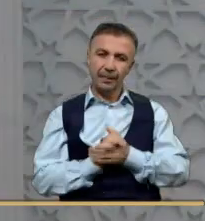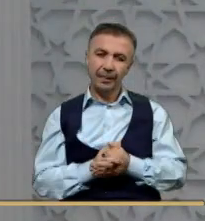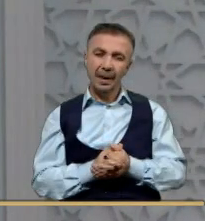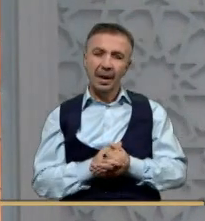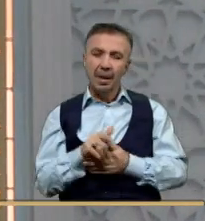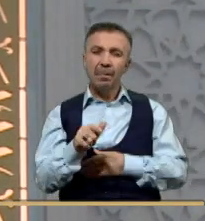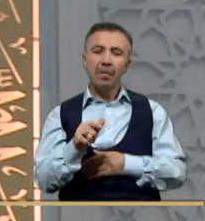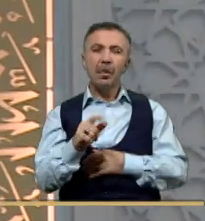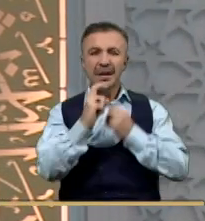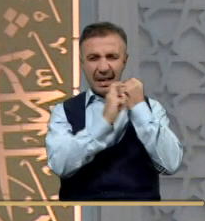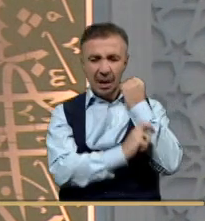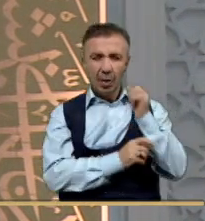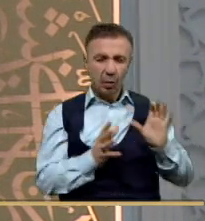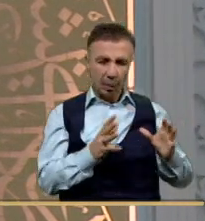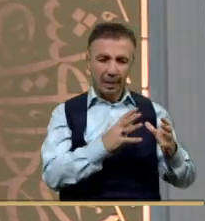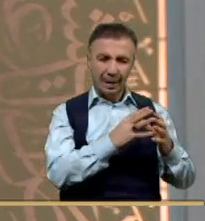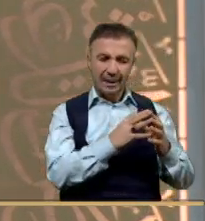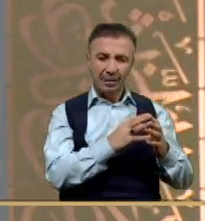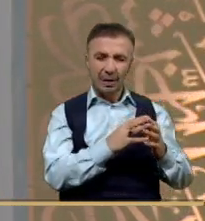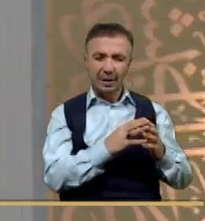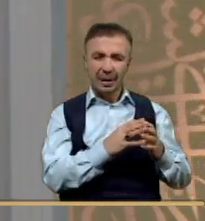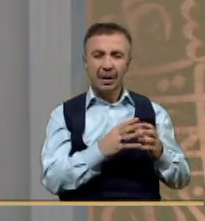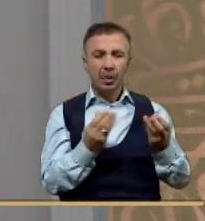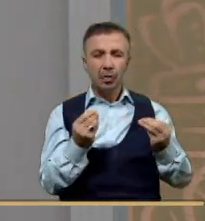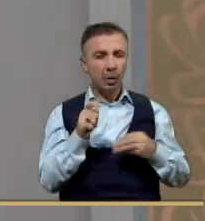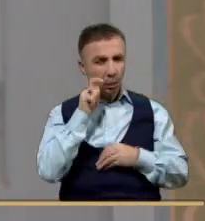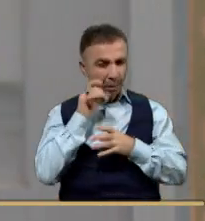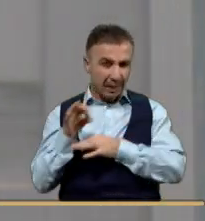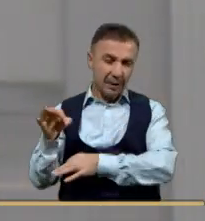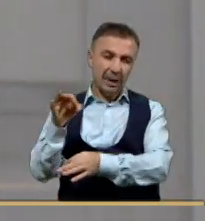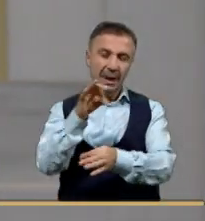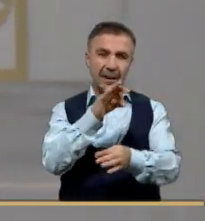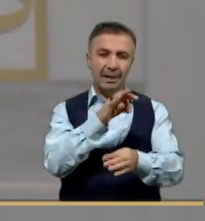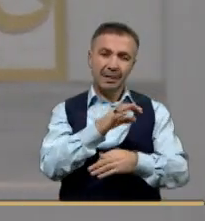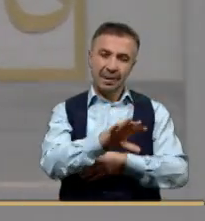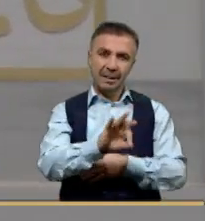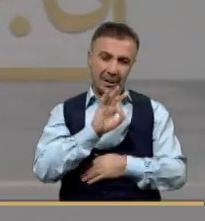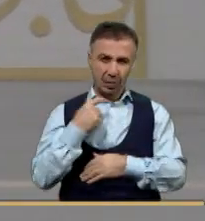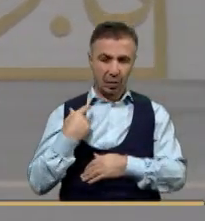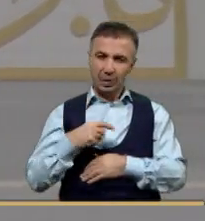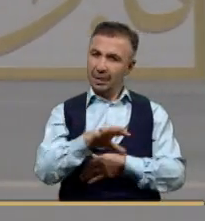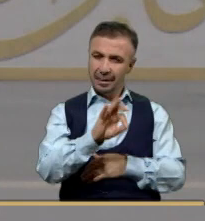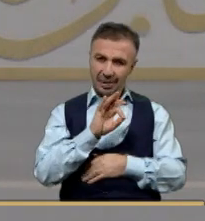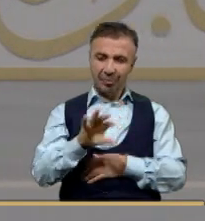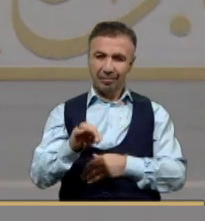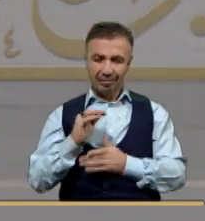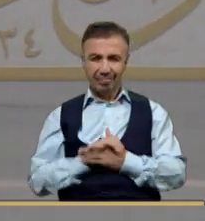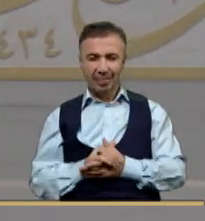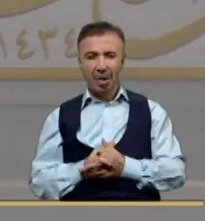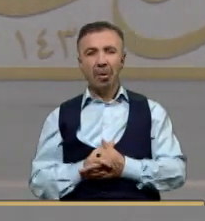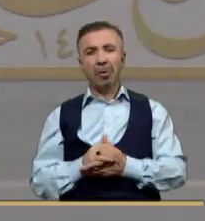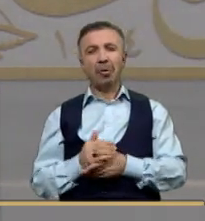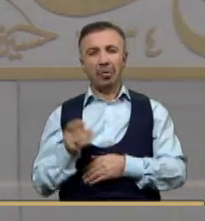örgütlerini kurarken de çoğunu Müslümanlardan seçiyor. Güya Müslüman olan, güya diyorum,